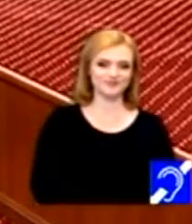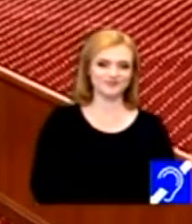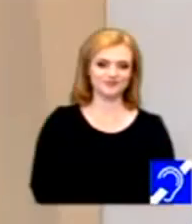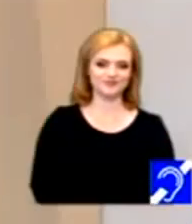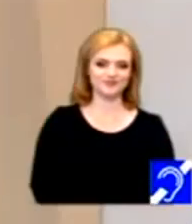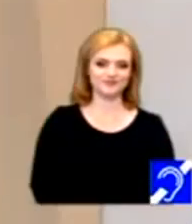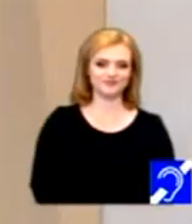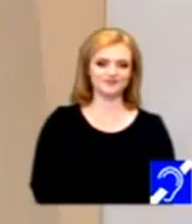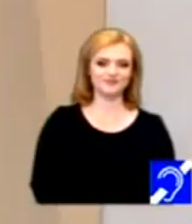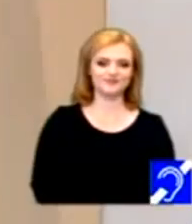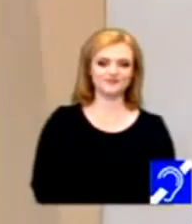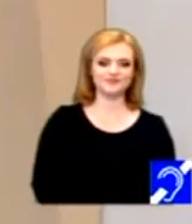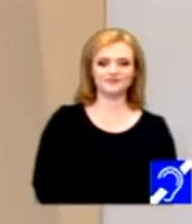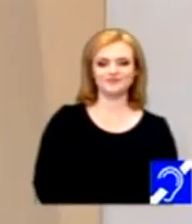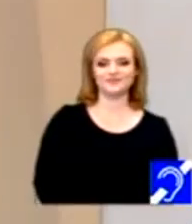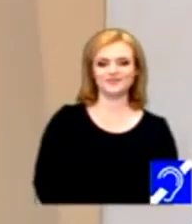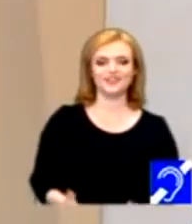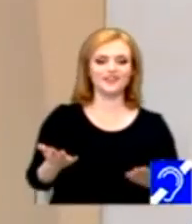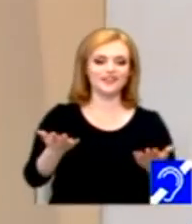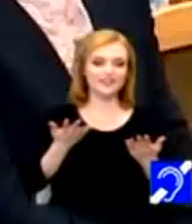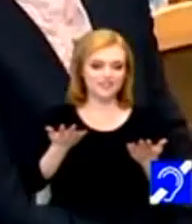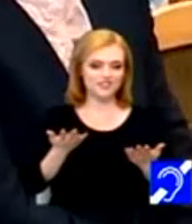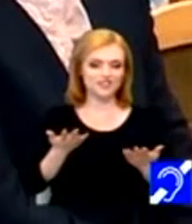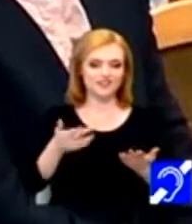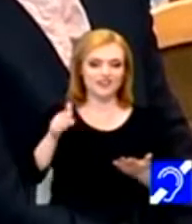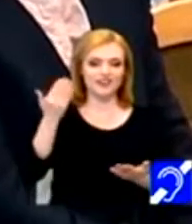Cu siguranță dumneavoastră îți reprezentați